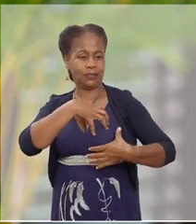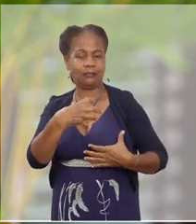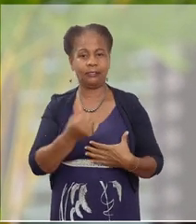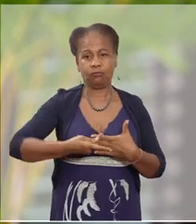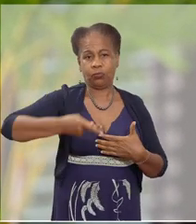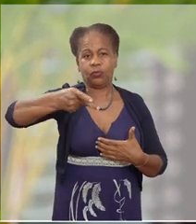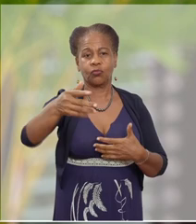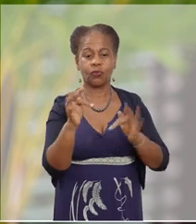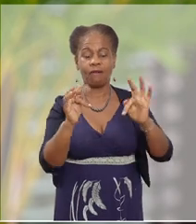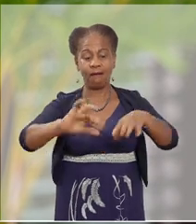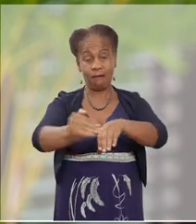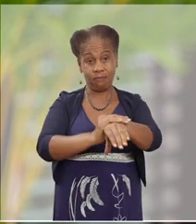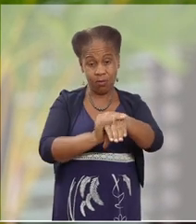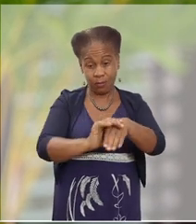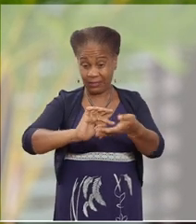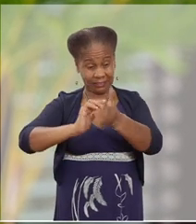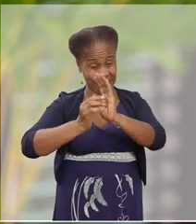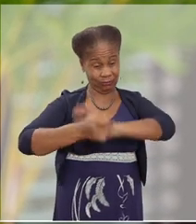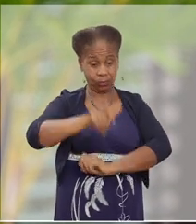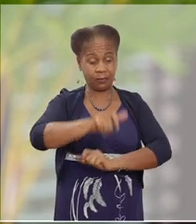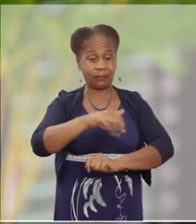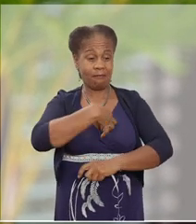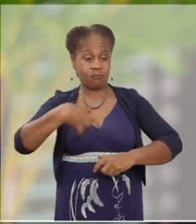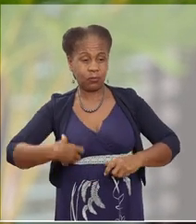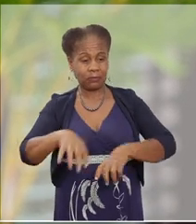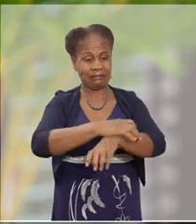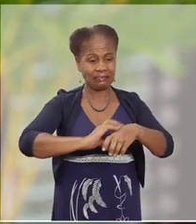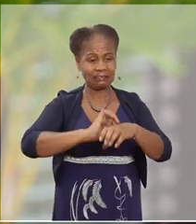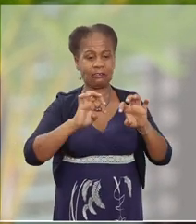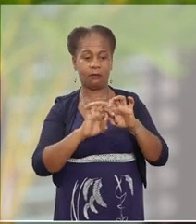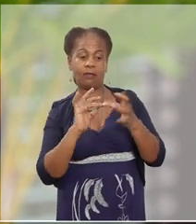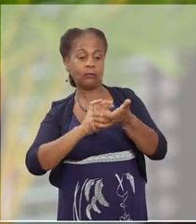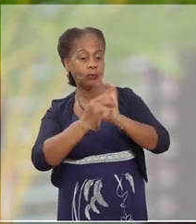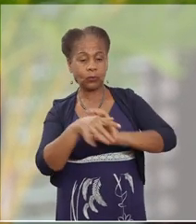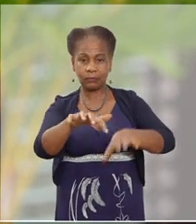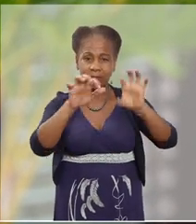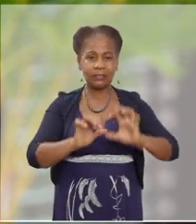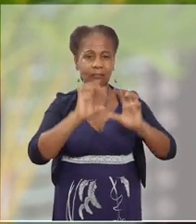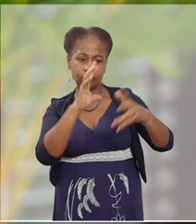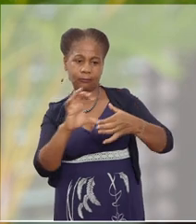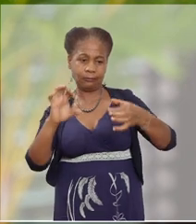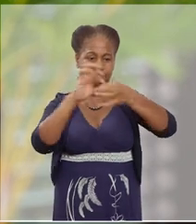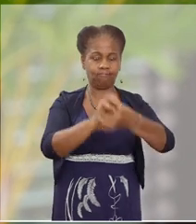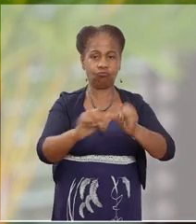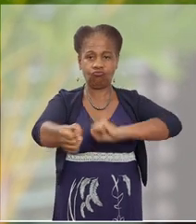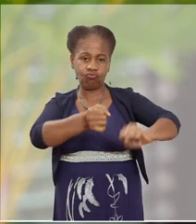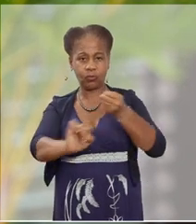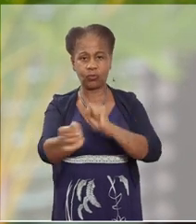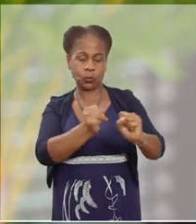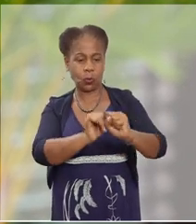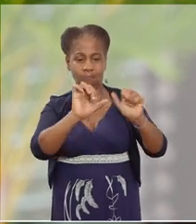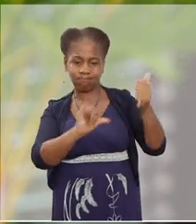l'action politique si tous les élus et toutes les institutions unissent leurs forces au-delà des clivages